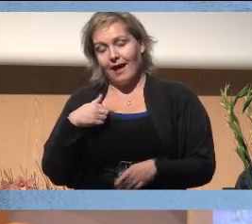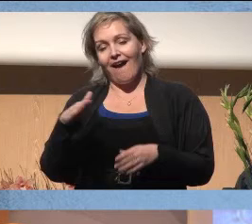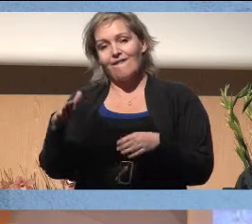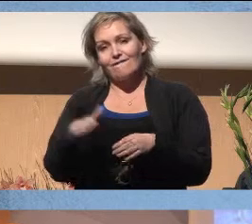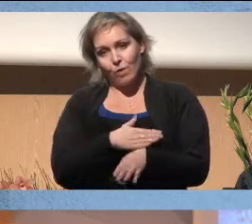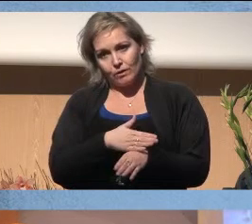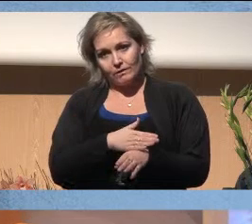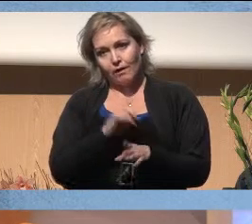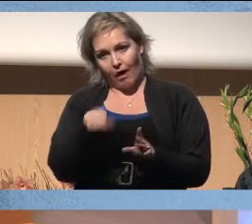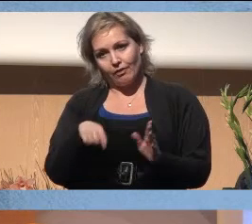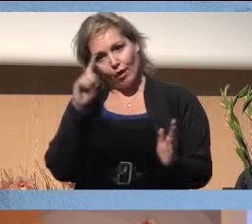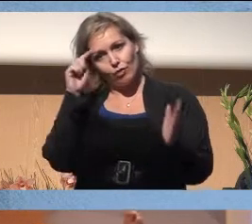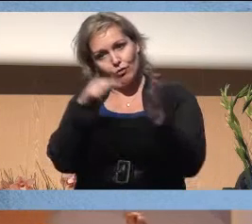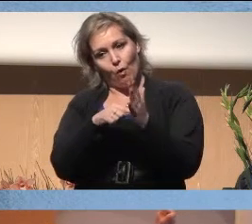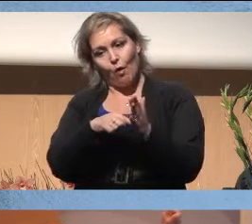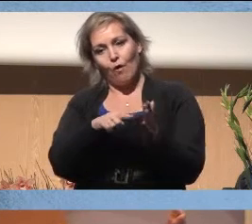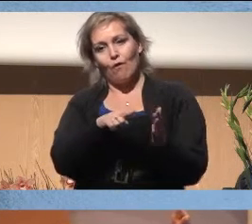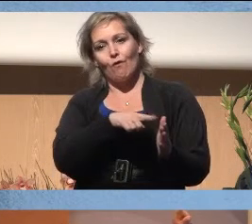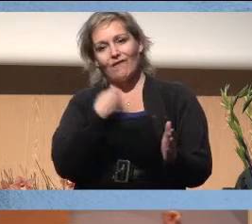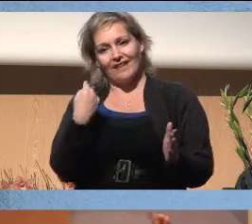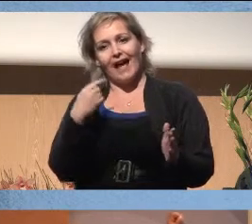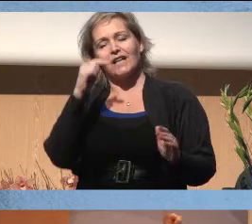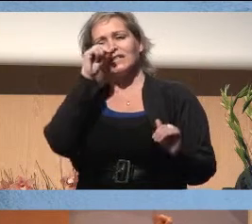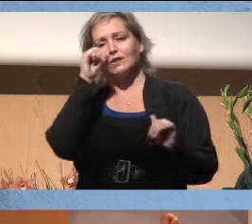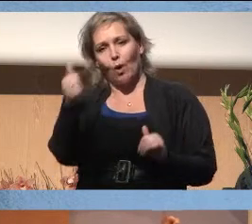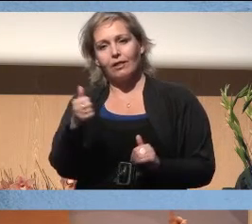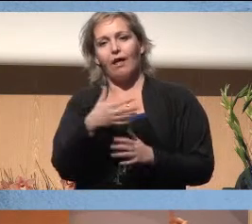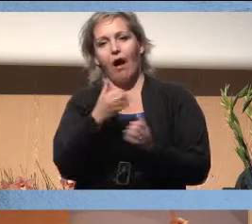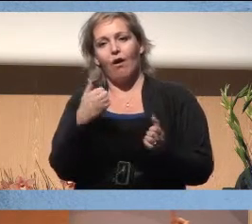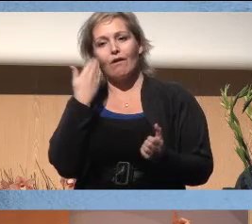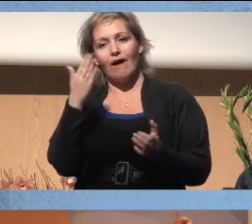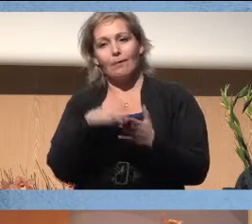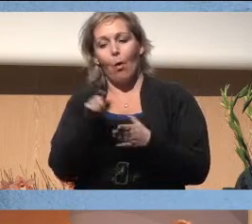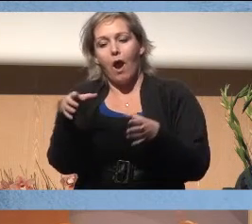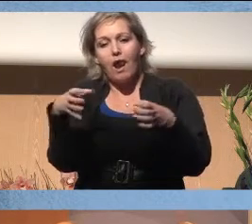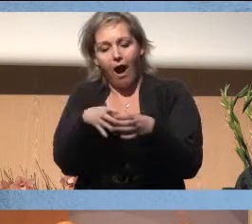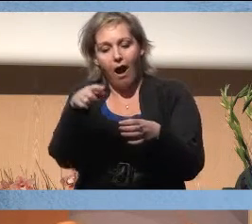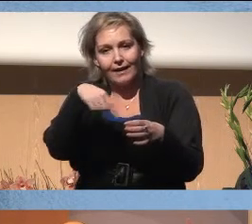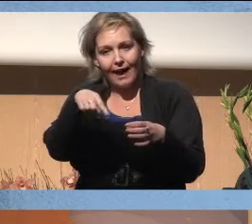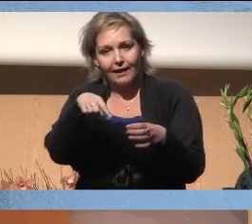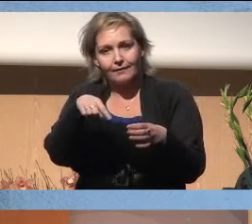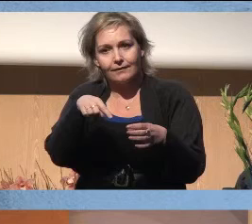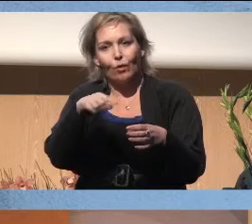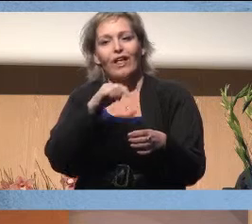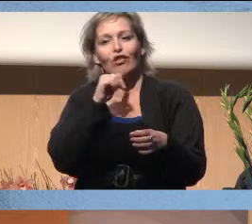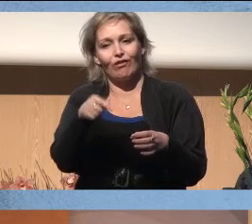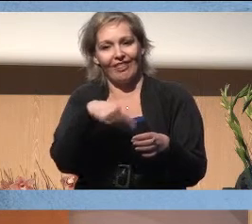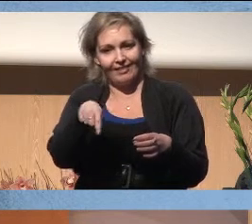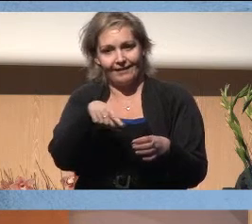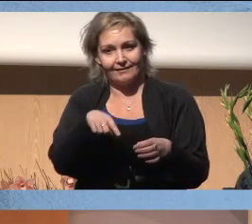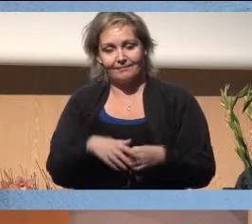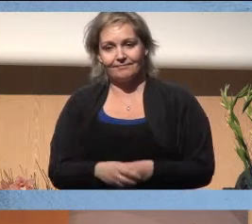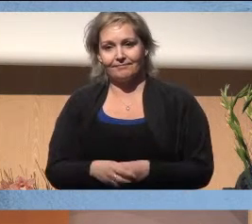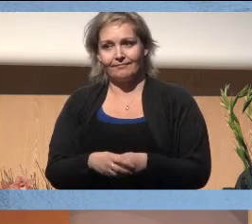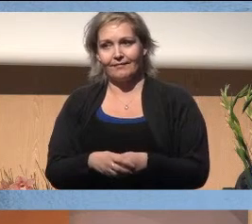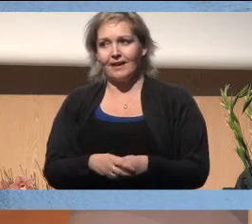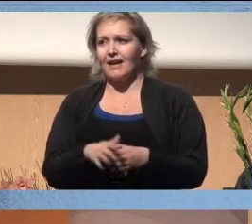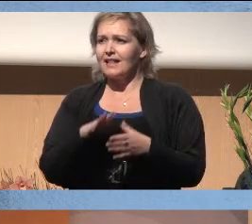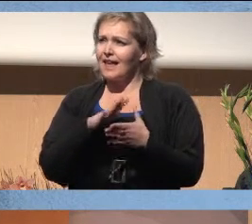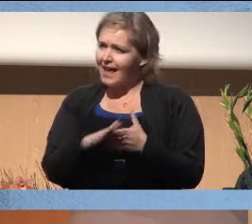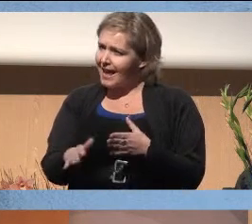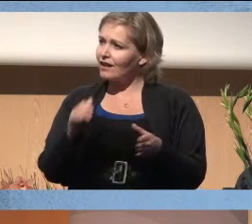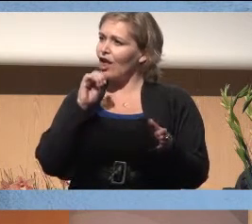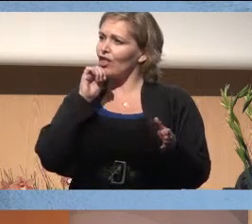fullt oppnåelig, for de er stolte av å være på det laget, og de er helt nødvendige. De er